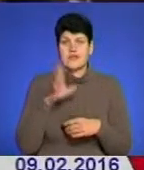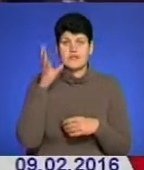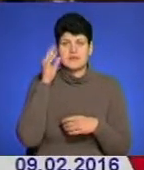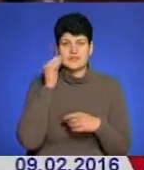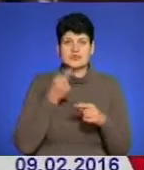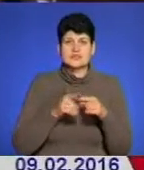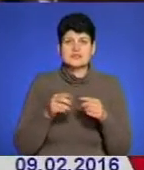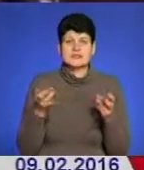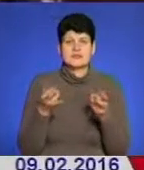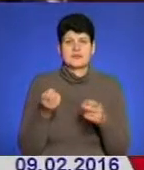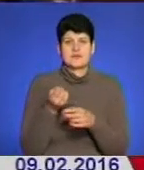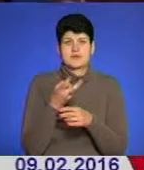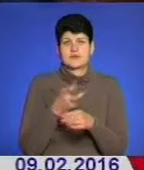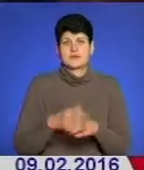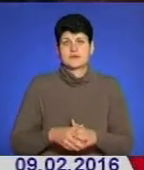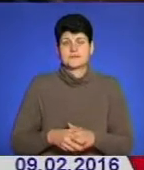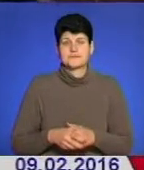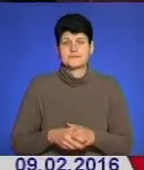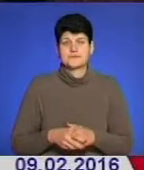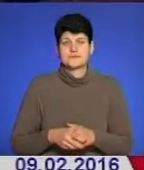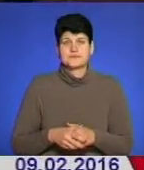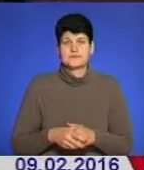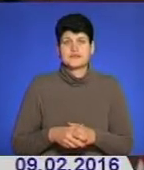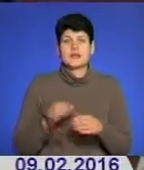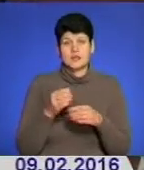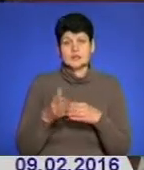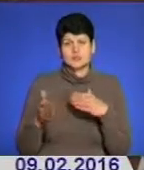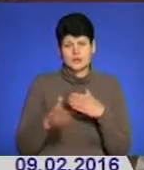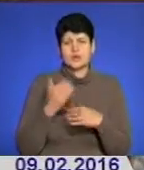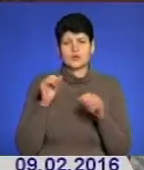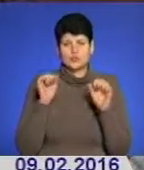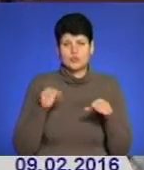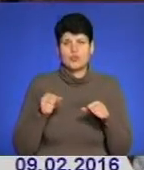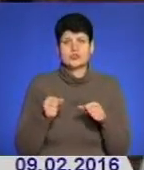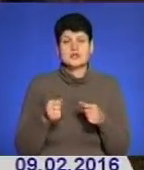таке виключати треба. Ну, догану можна, але виключати і за